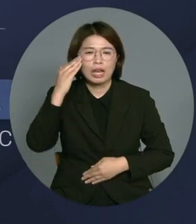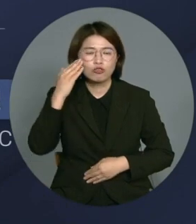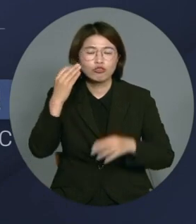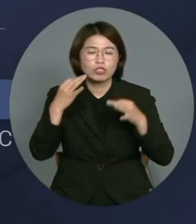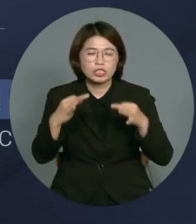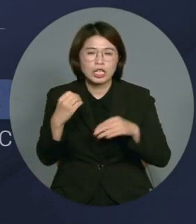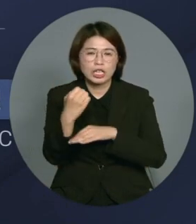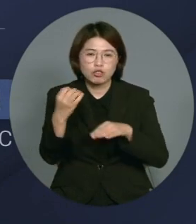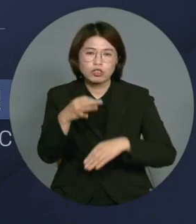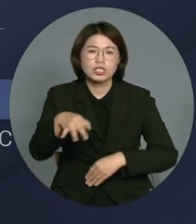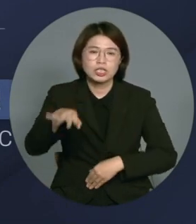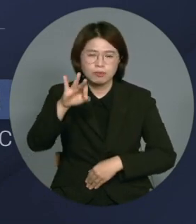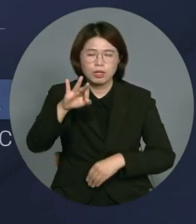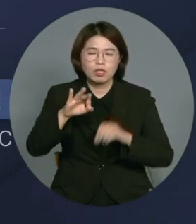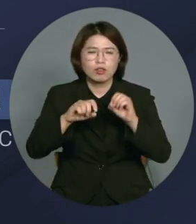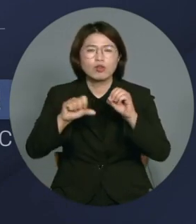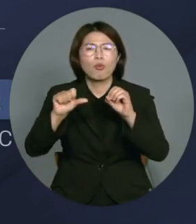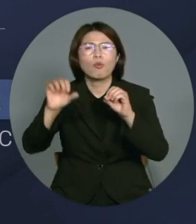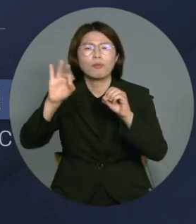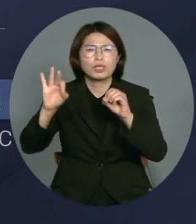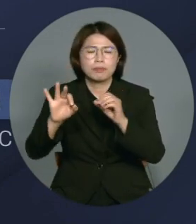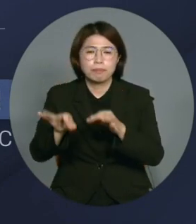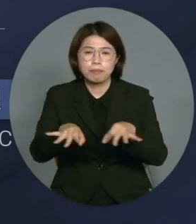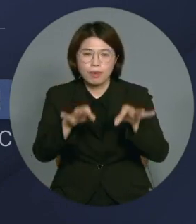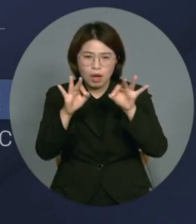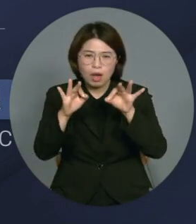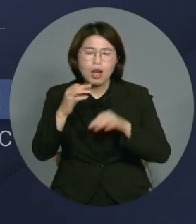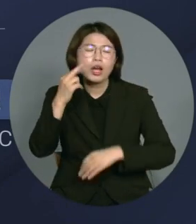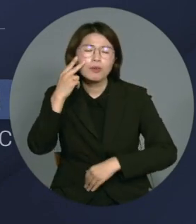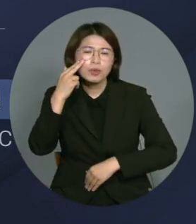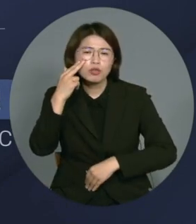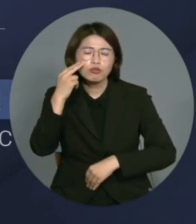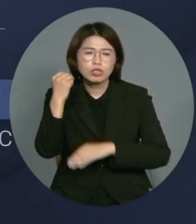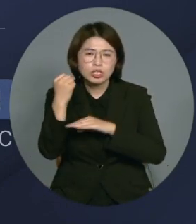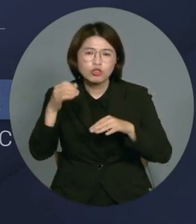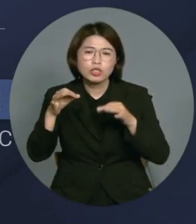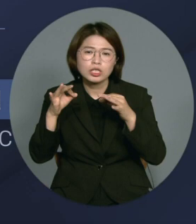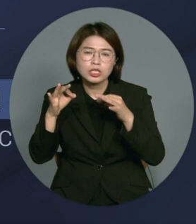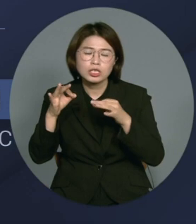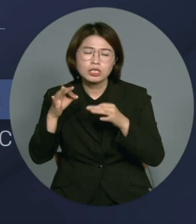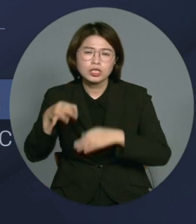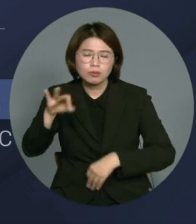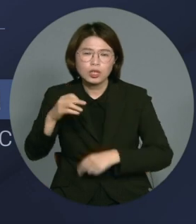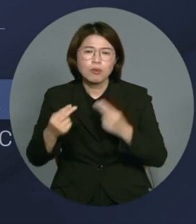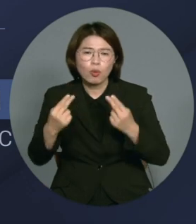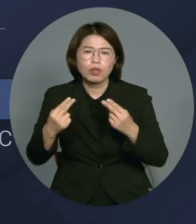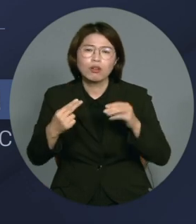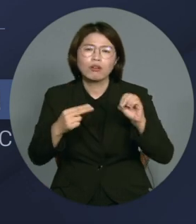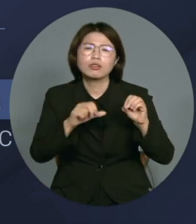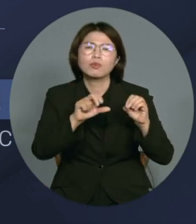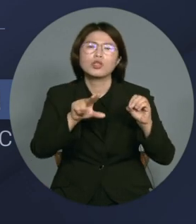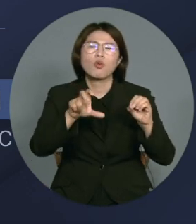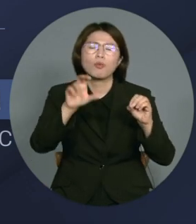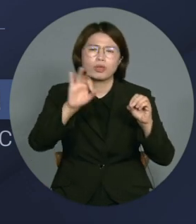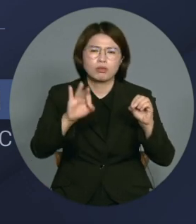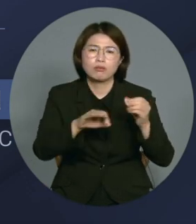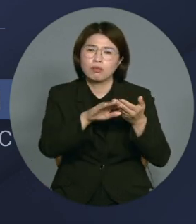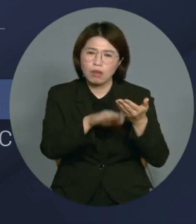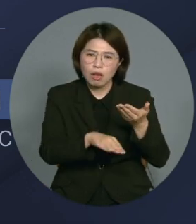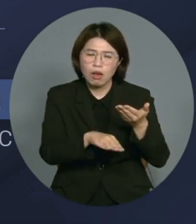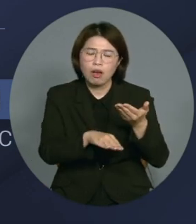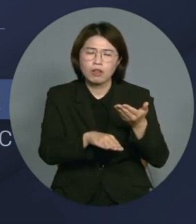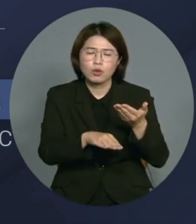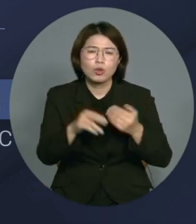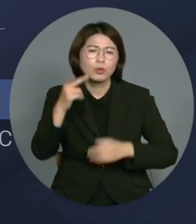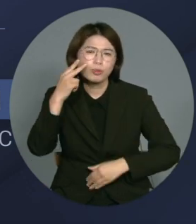한국은행이 기준금리를 또0.5% 올렸지만 미국의 기준금리보다 0.25%포인트 낮습니다. 이런